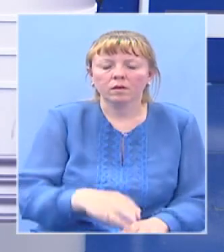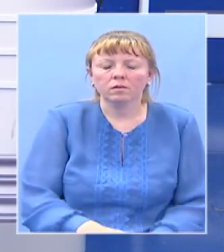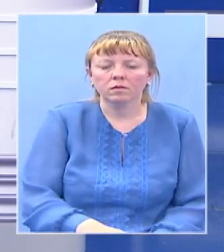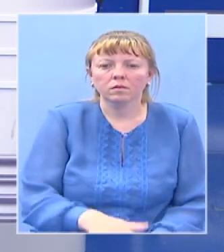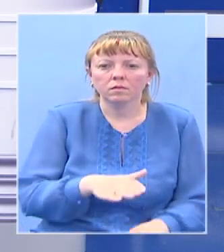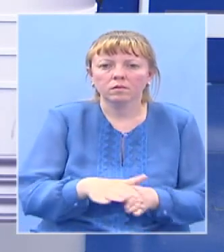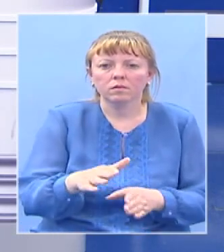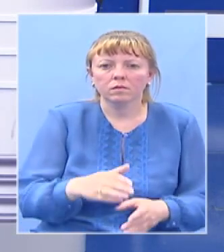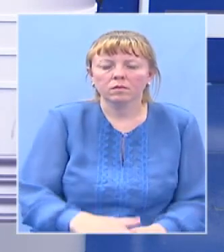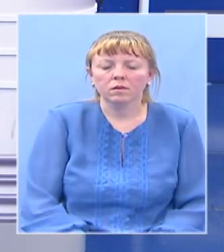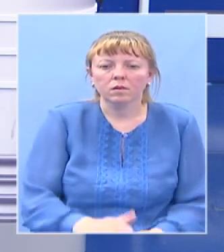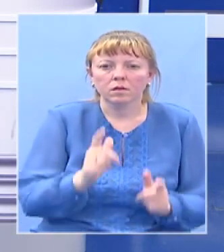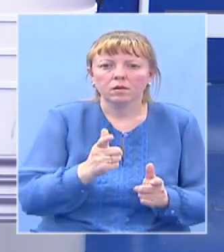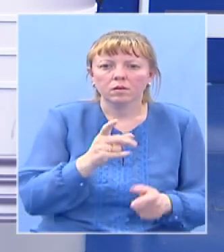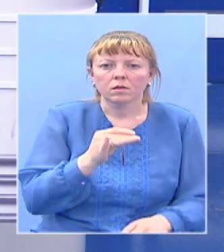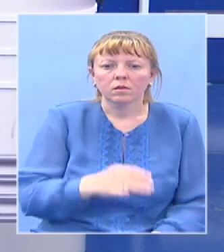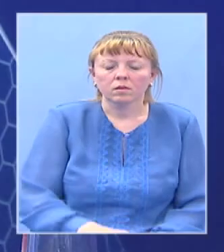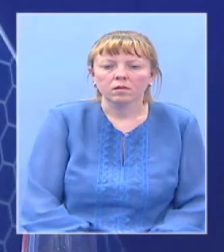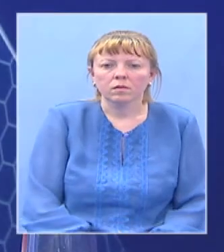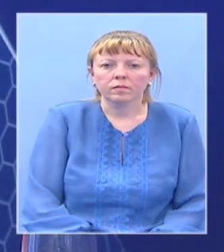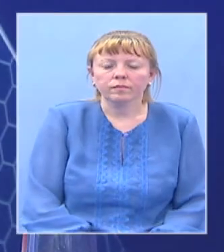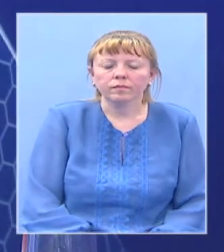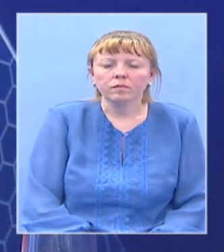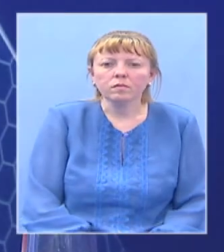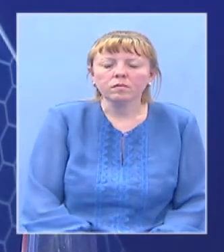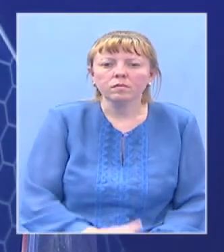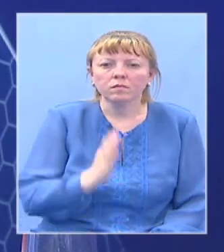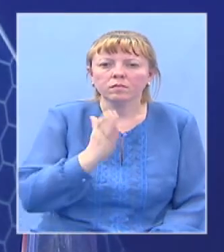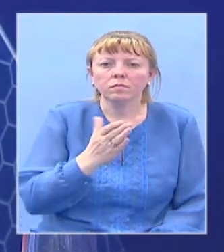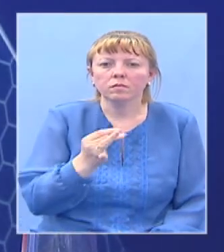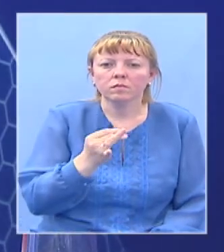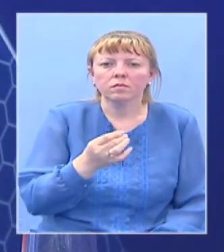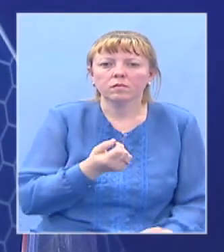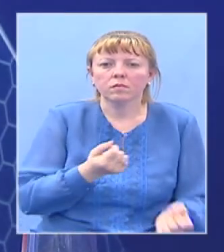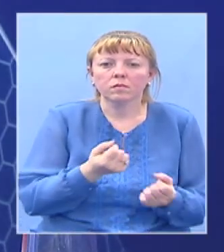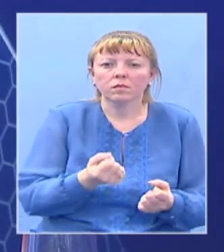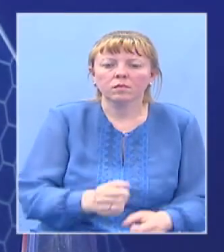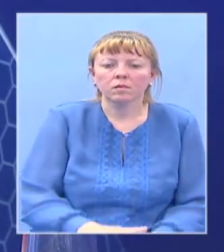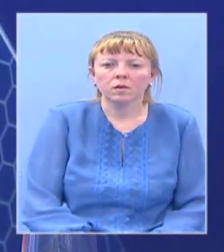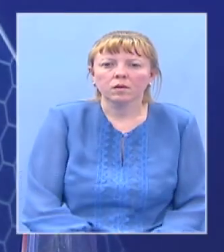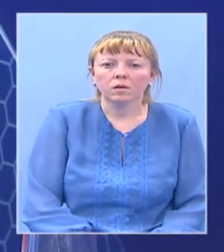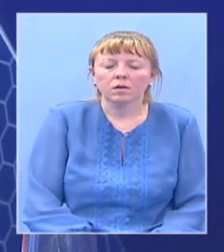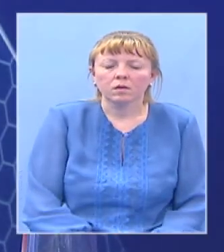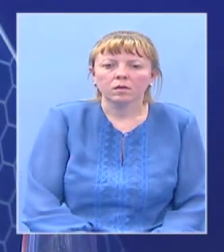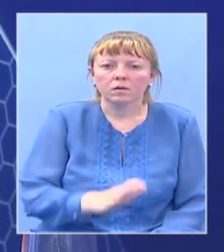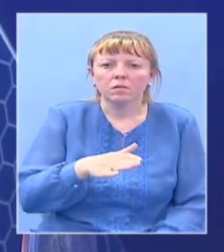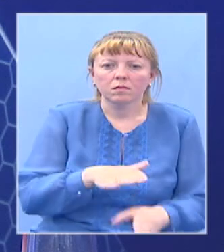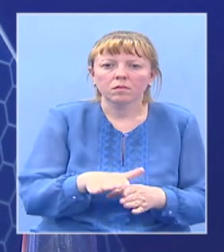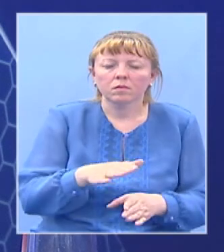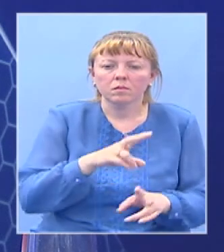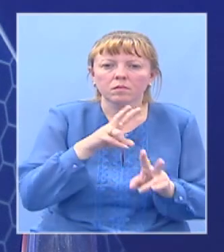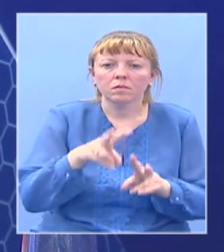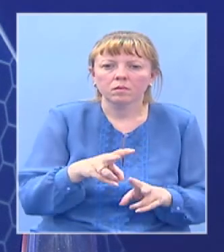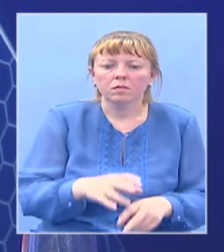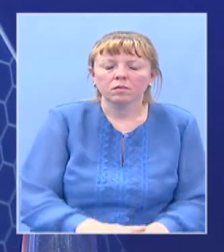осуществляются Согласно компетенции вот передвижные посты транспортного контроля что они уполномочены проверять